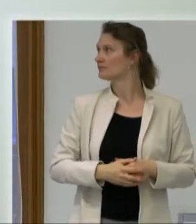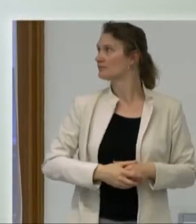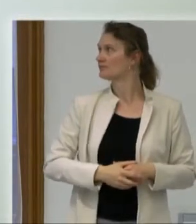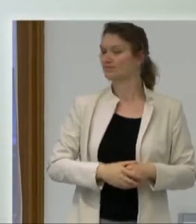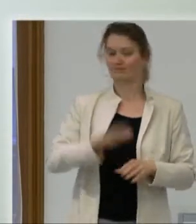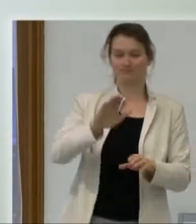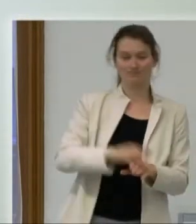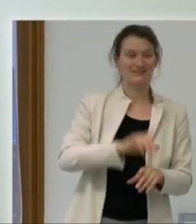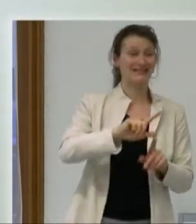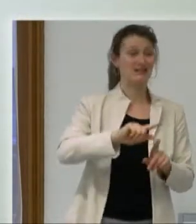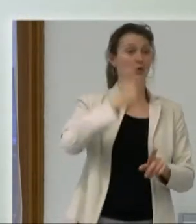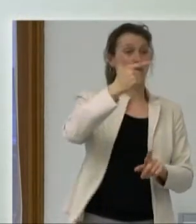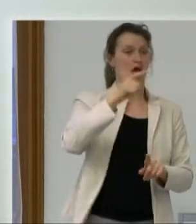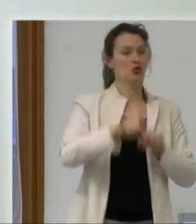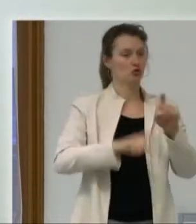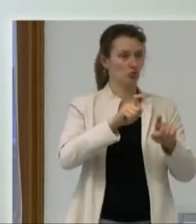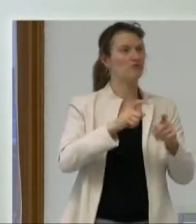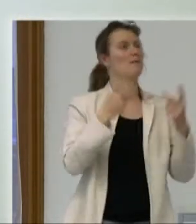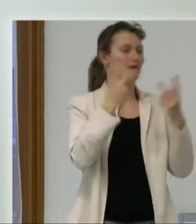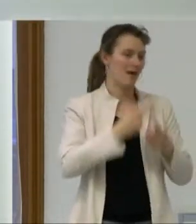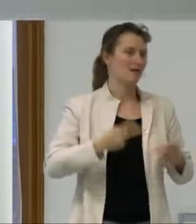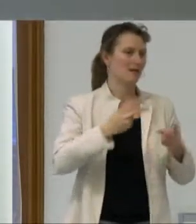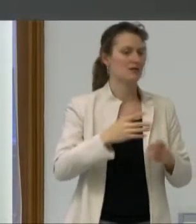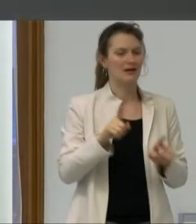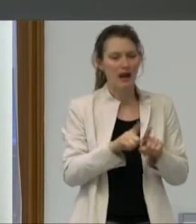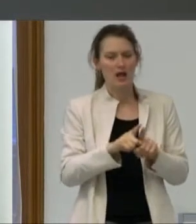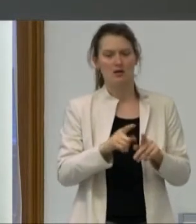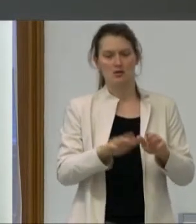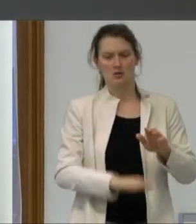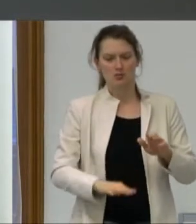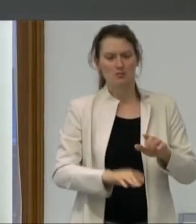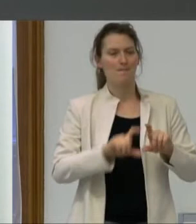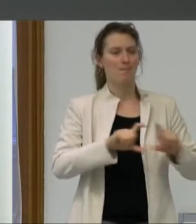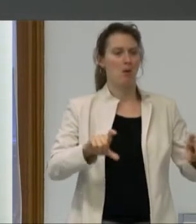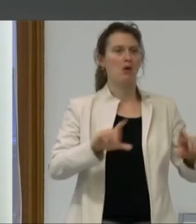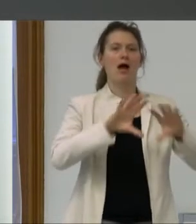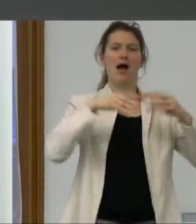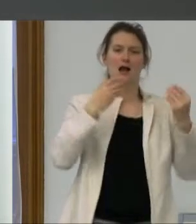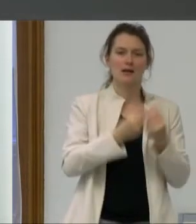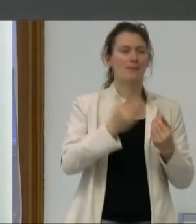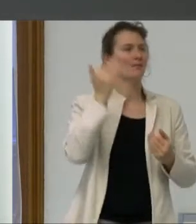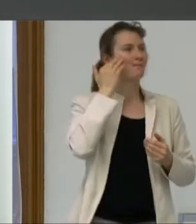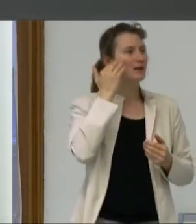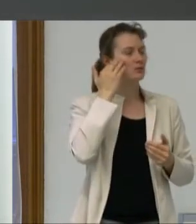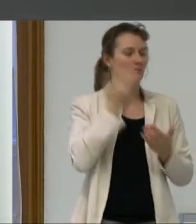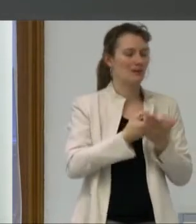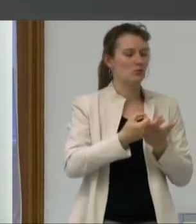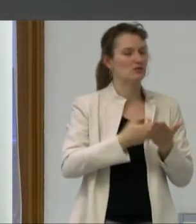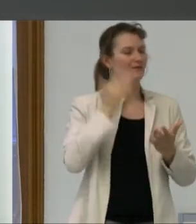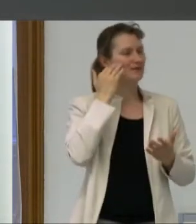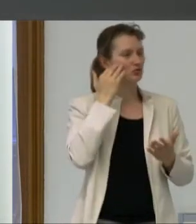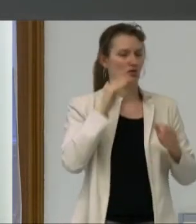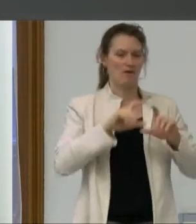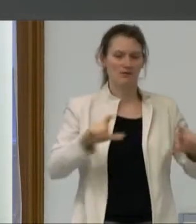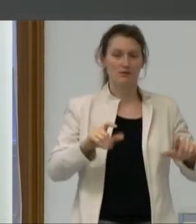In der Sekundarstufe ist es ähnlich gedacht. Sie sehen wieder den gleichen Block allgemein bildungswissenschaftliche Grundlagen. Früher